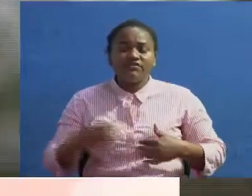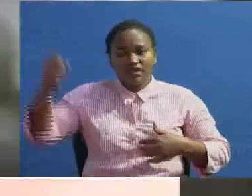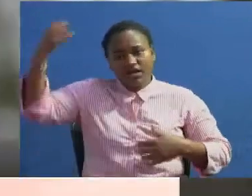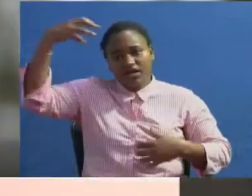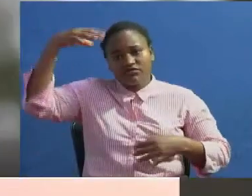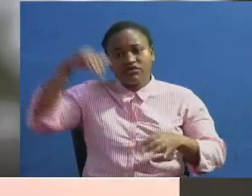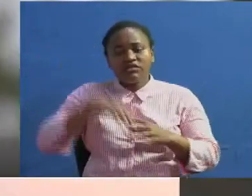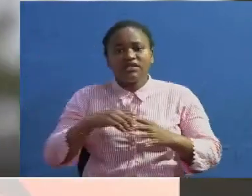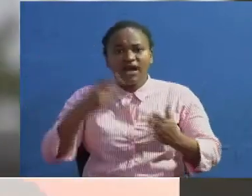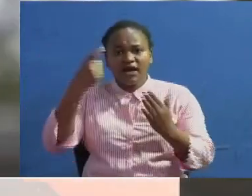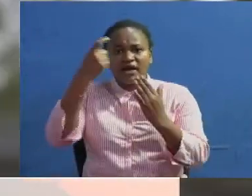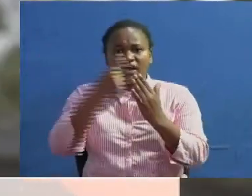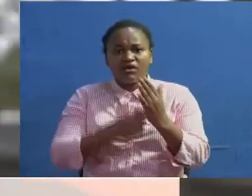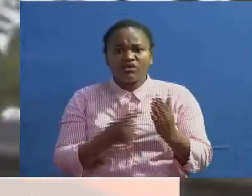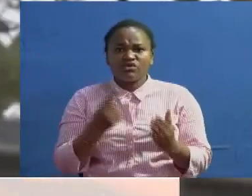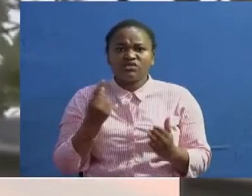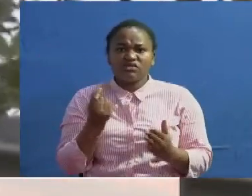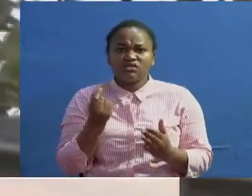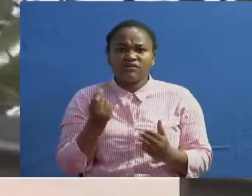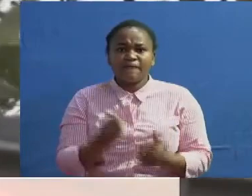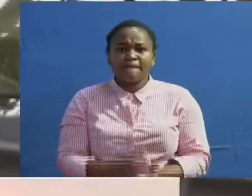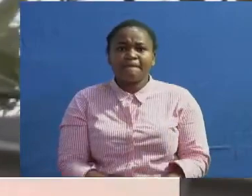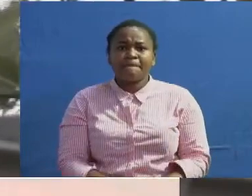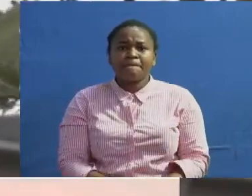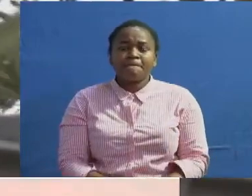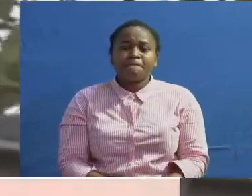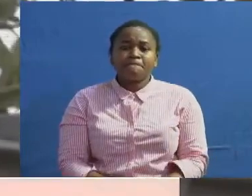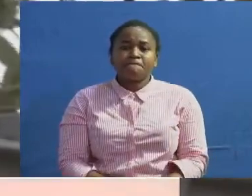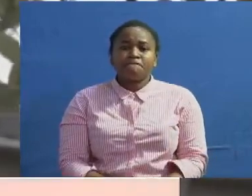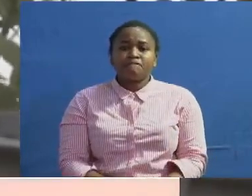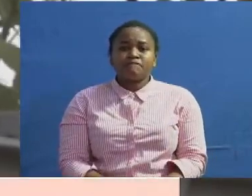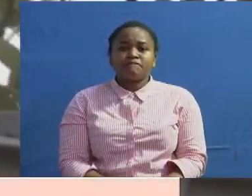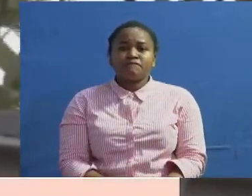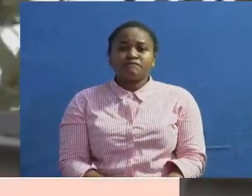umeme kwa bei nafuu. Kutoka meza ya sayansi na teknolojia, BMJ Mridhi.